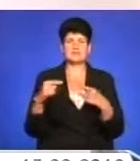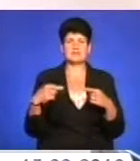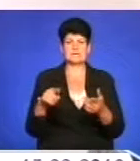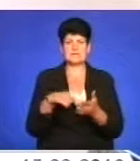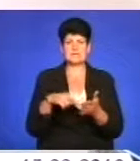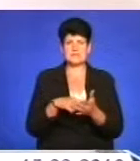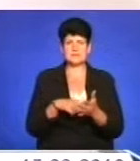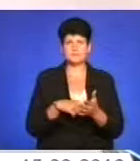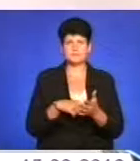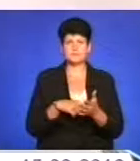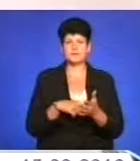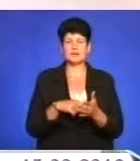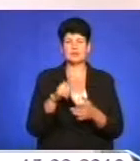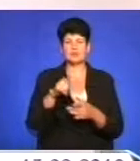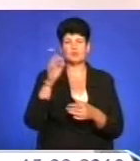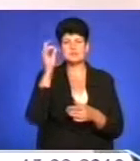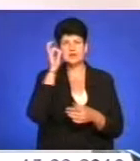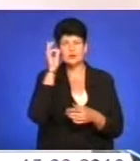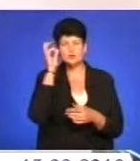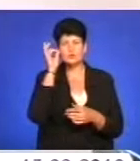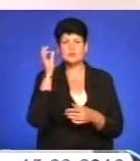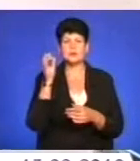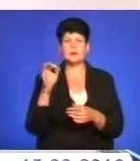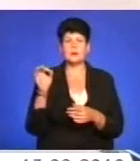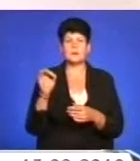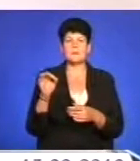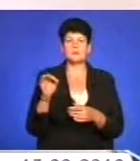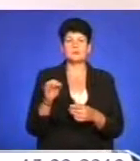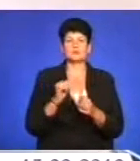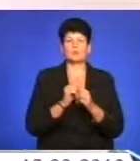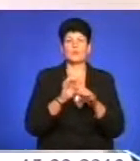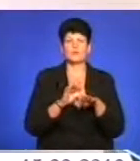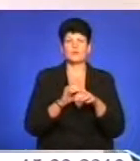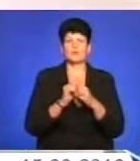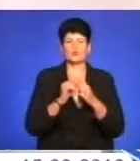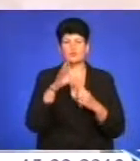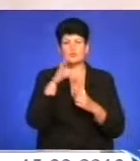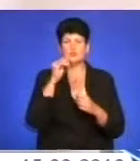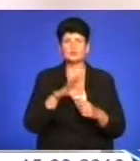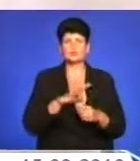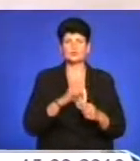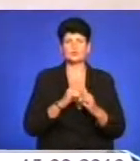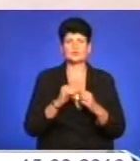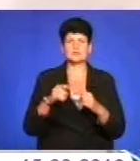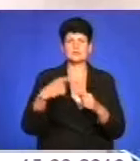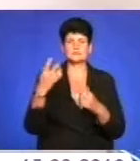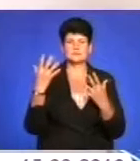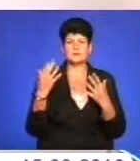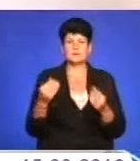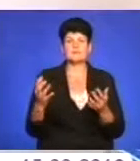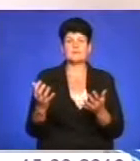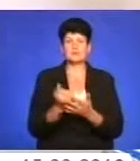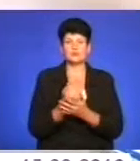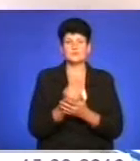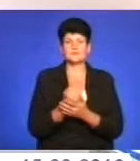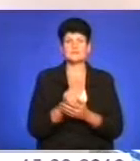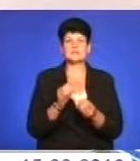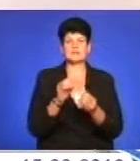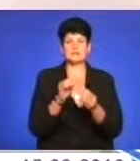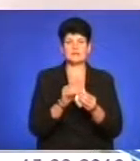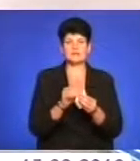тому, згадуючи, деколи провів кожну ніч, що траплялося після того наступного дня, вдалося встановити